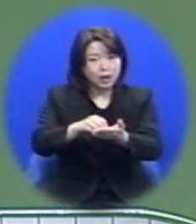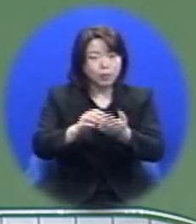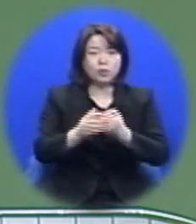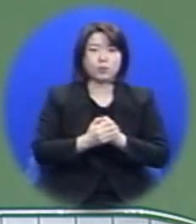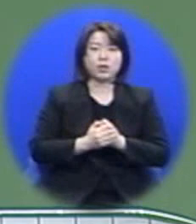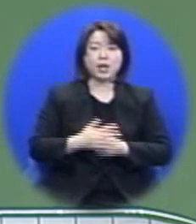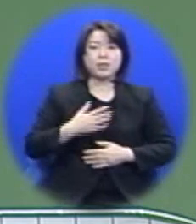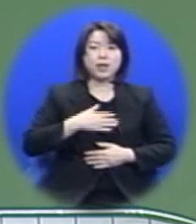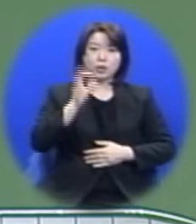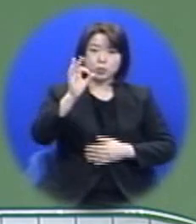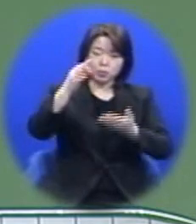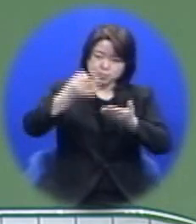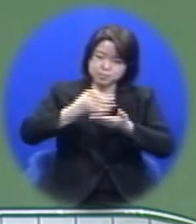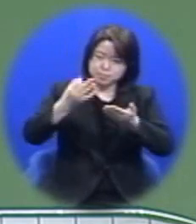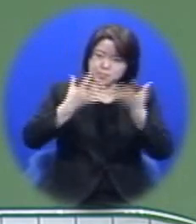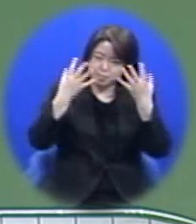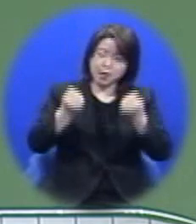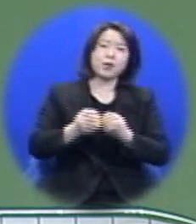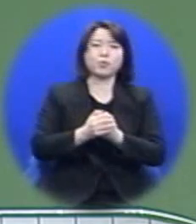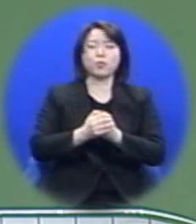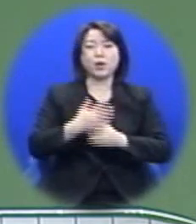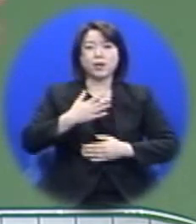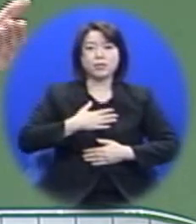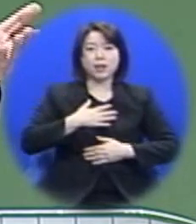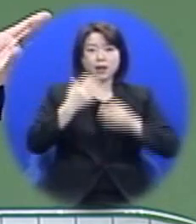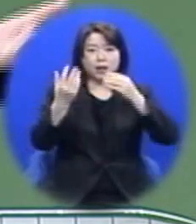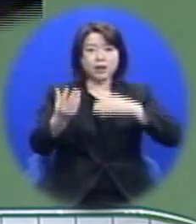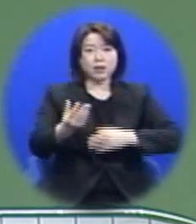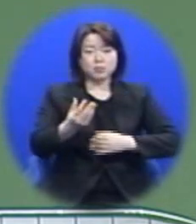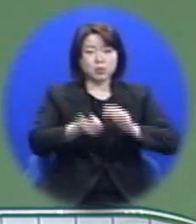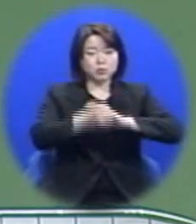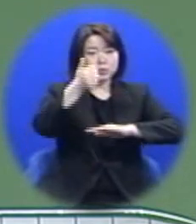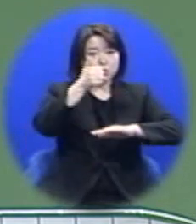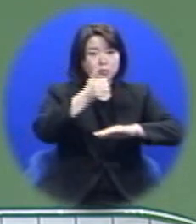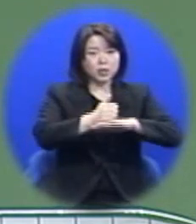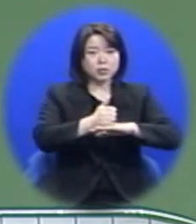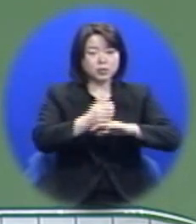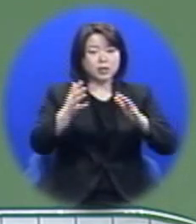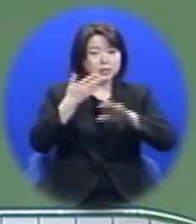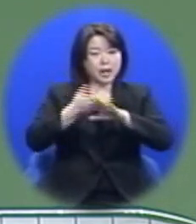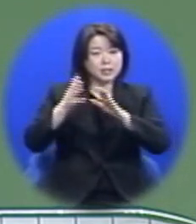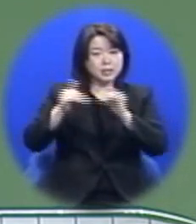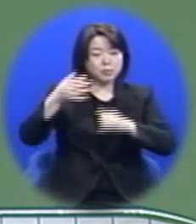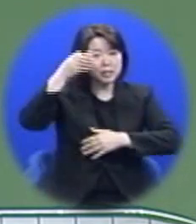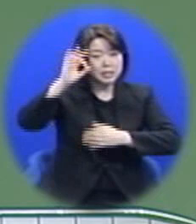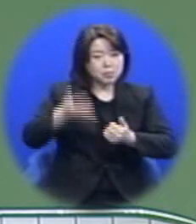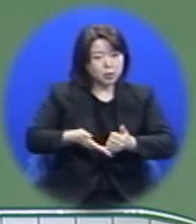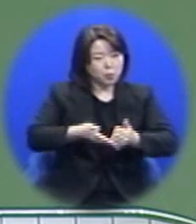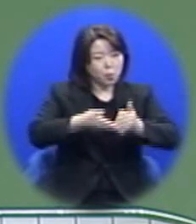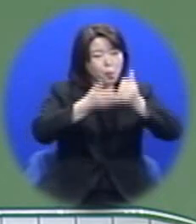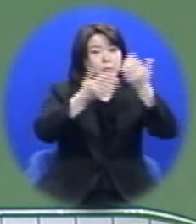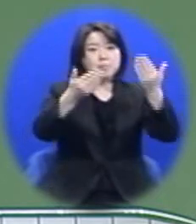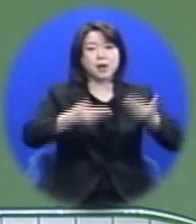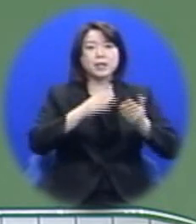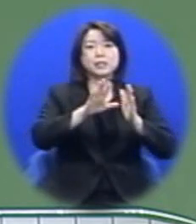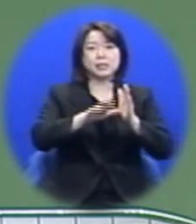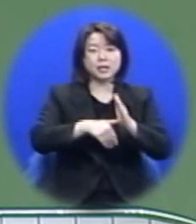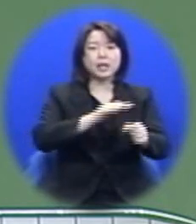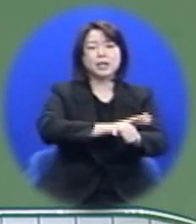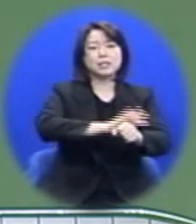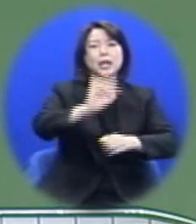그리고 내가 돈도 많이 벌고 내가 성공해서 사람들에게서부터 높임을 받게 될 때 우리는 그걸 형통이라고